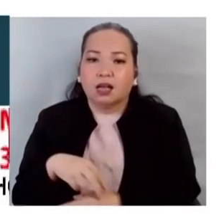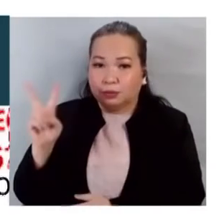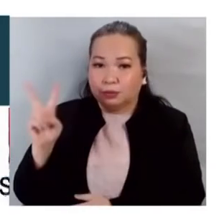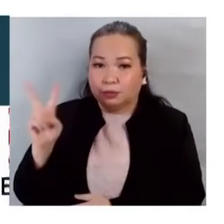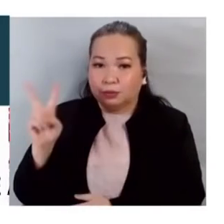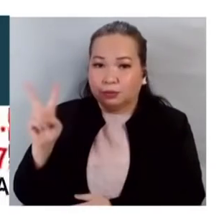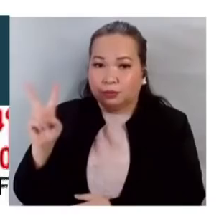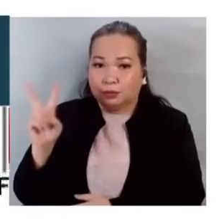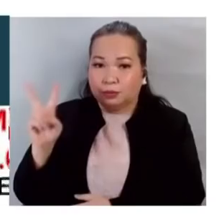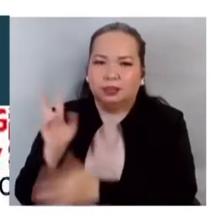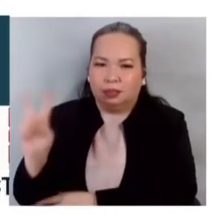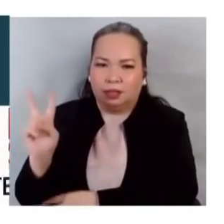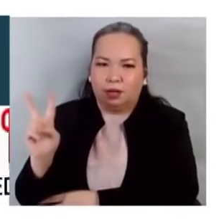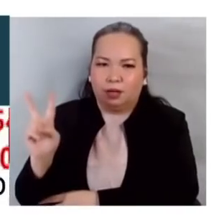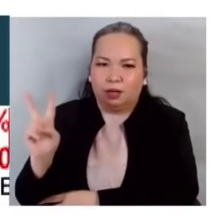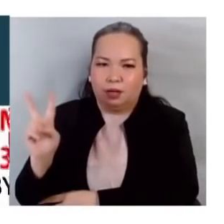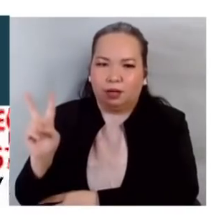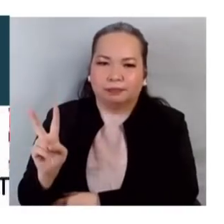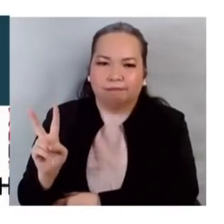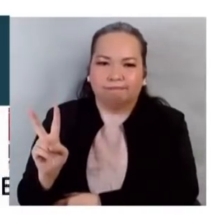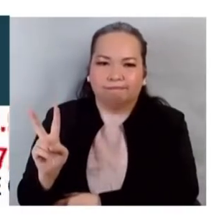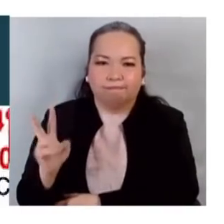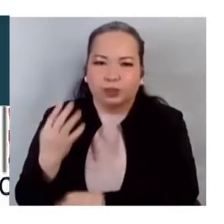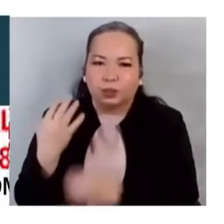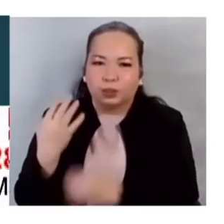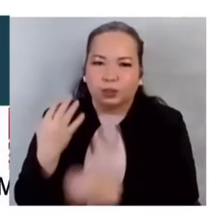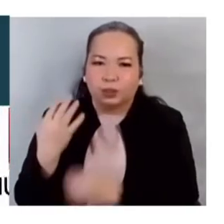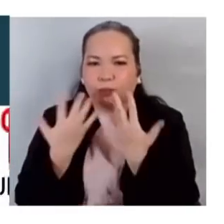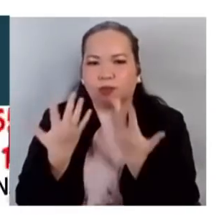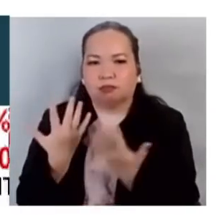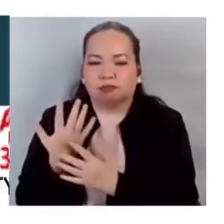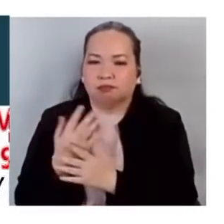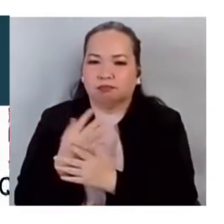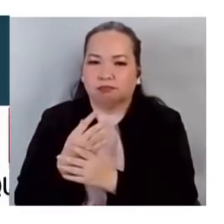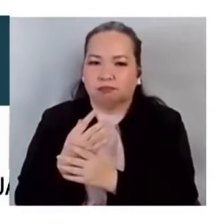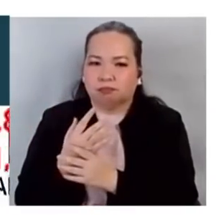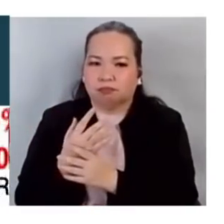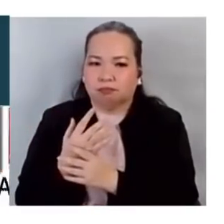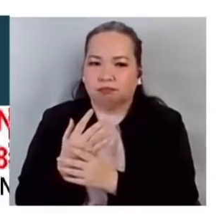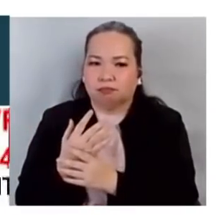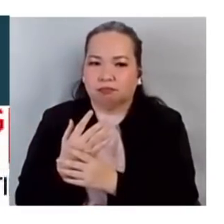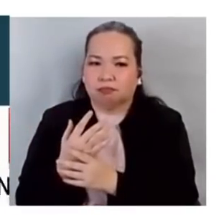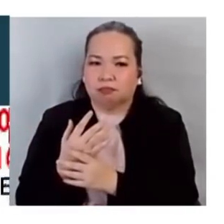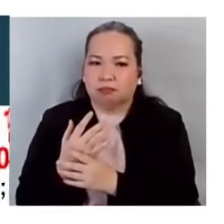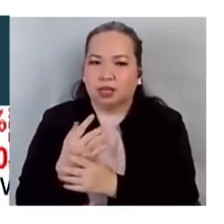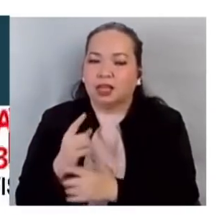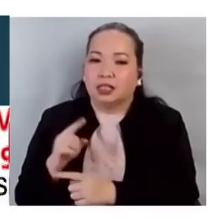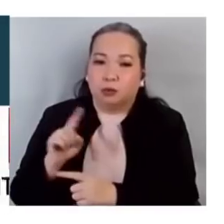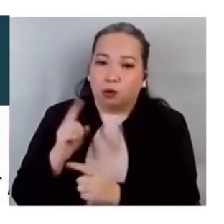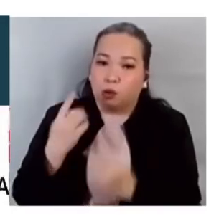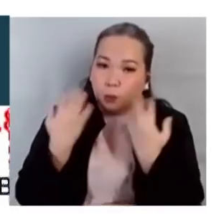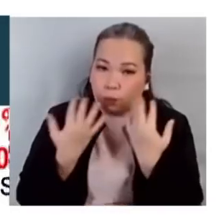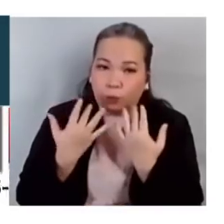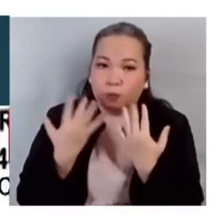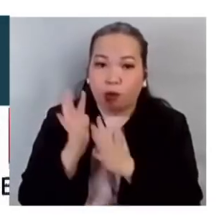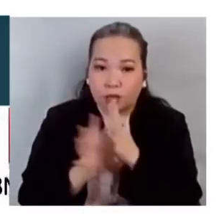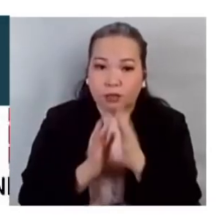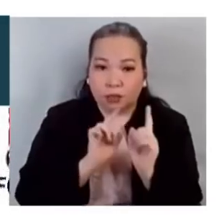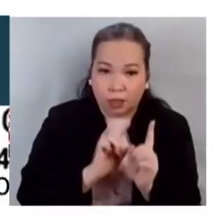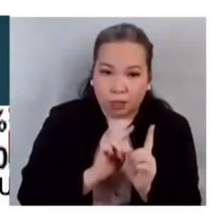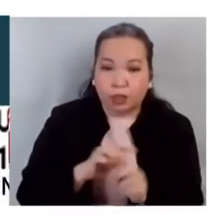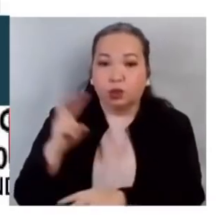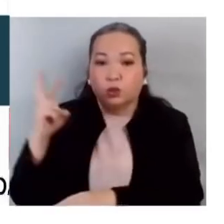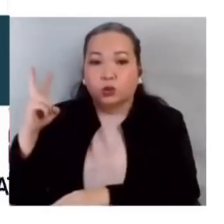Dalawang birthday party ang nangyari after 3-4 days ang nangyari dyan ng case. Two